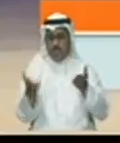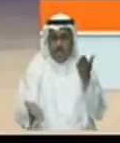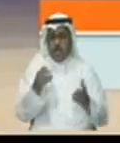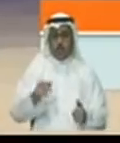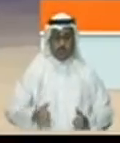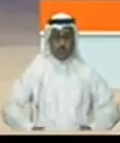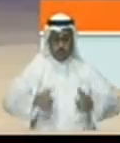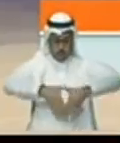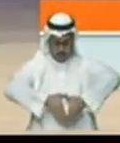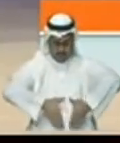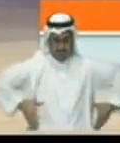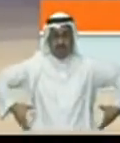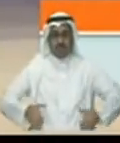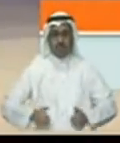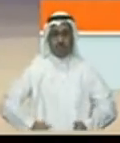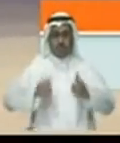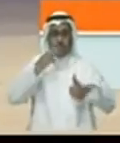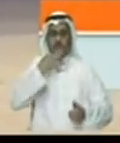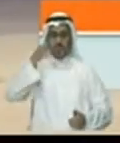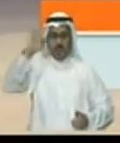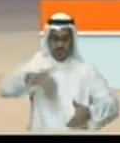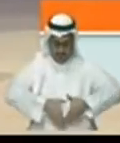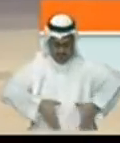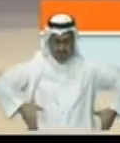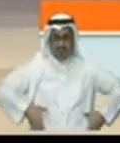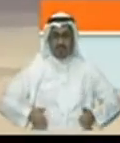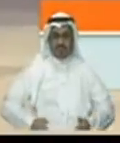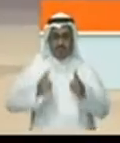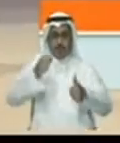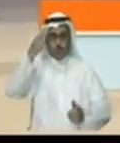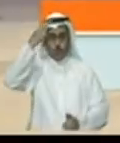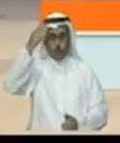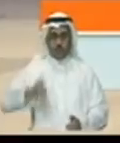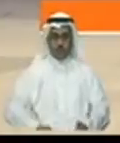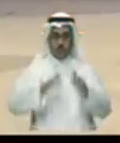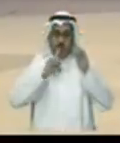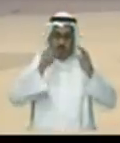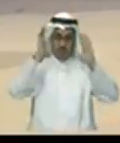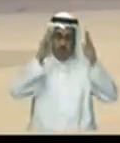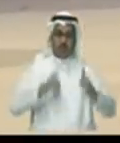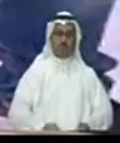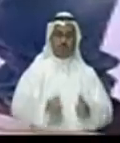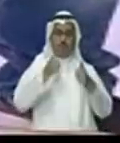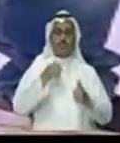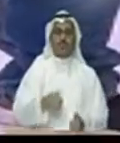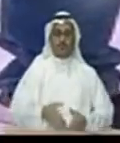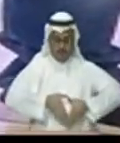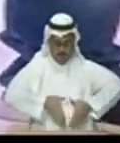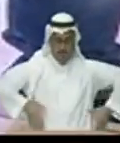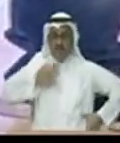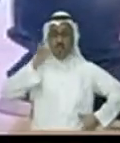توج أمين عام الاتحاد السعودي لفنون القتال المتنوع عبد الله القبلان توج اللاعب